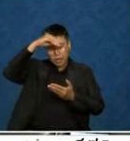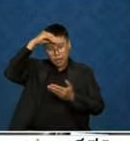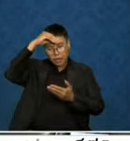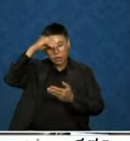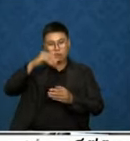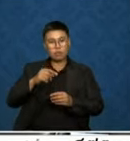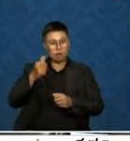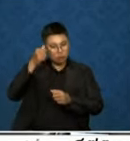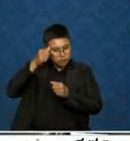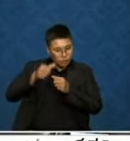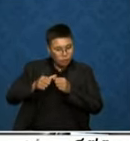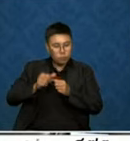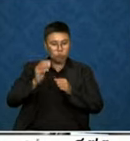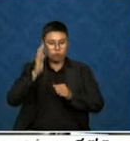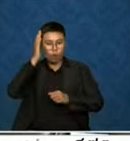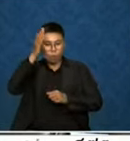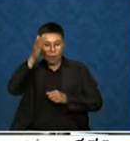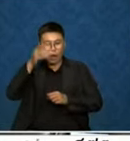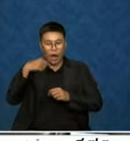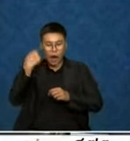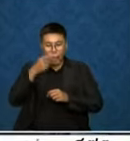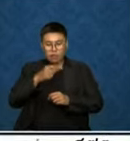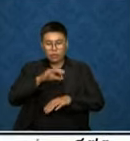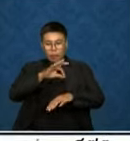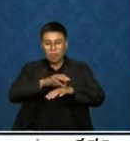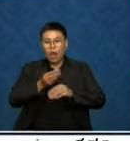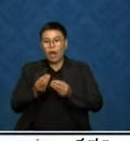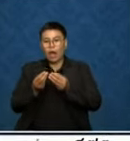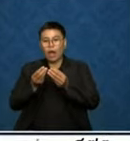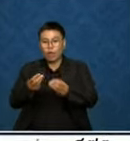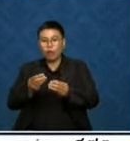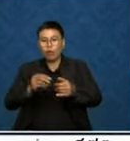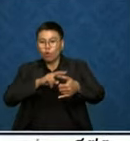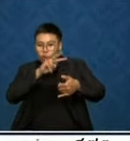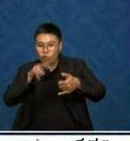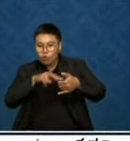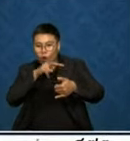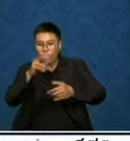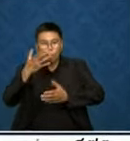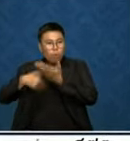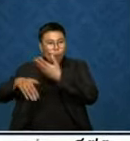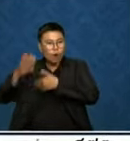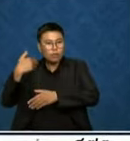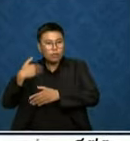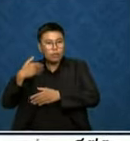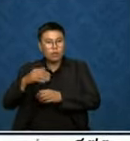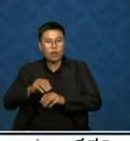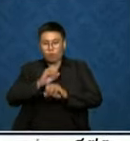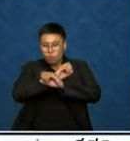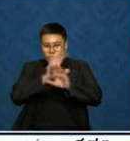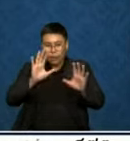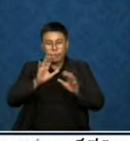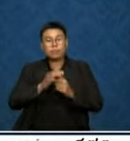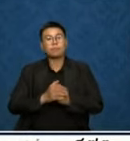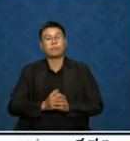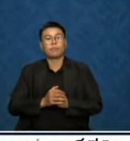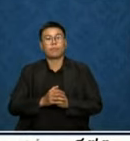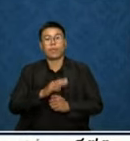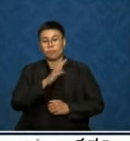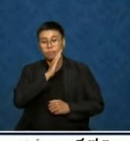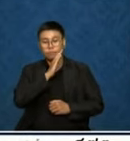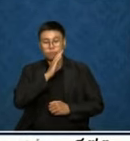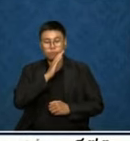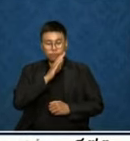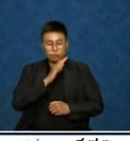ที่ต่อไปนี้ถ้าเวลาจะตั้งใครหรือว่าจะตรวจสอบนะครับควรจะมีระบบที่ตรวจสอบโปร่งใสและ ถ้า